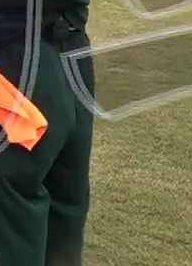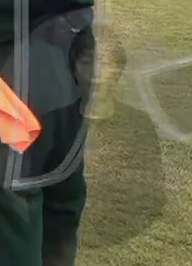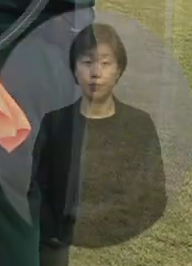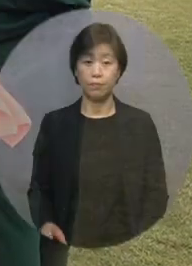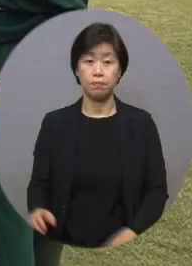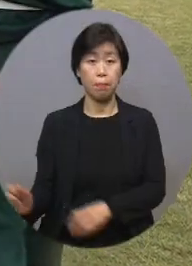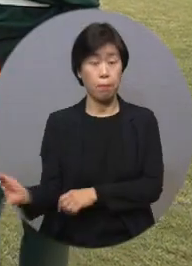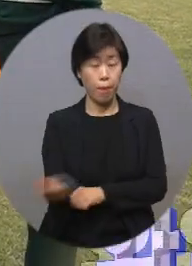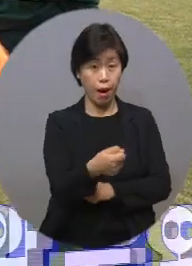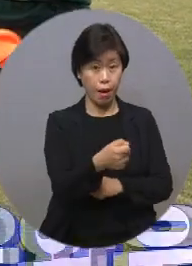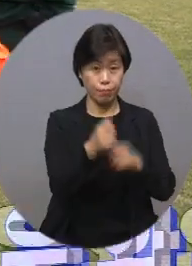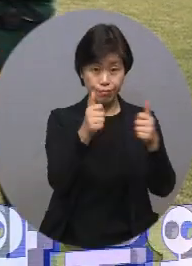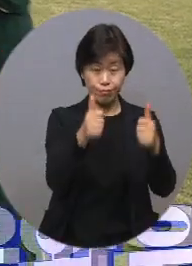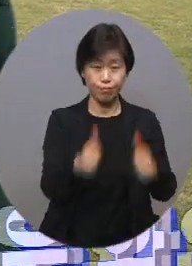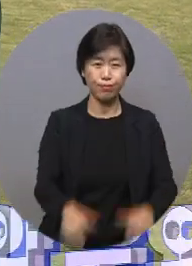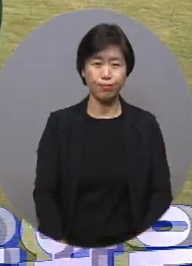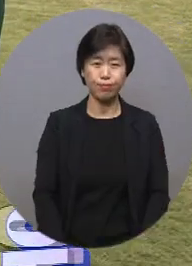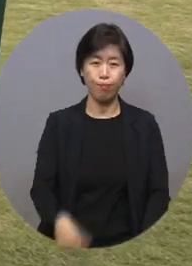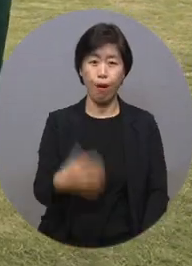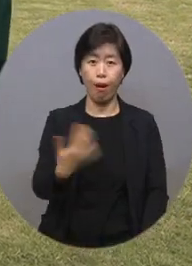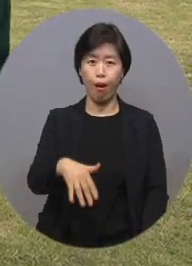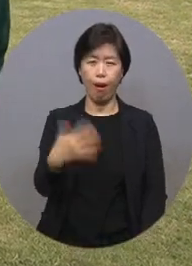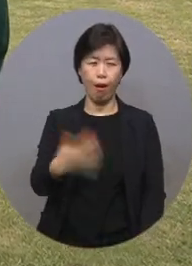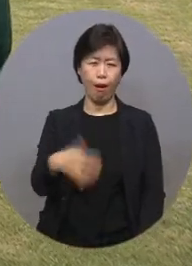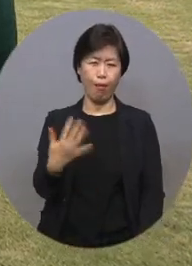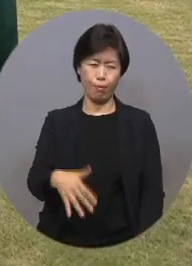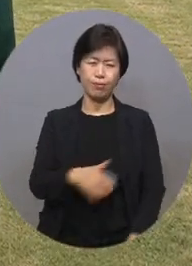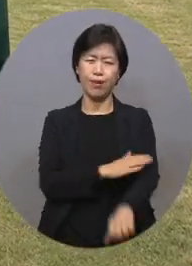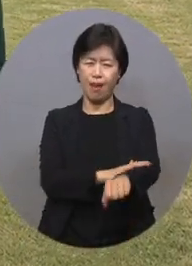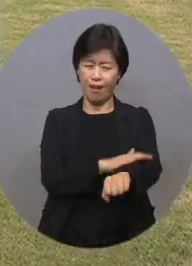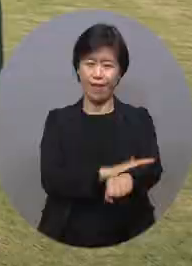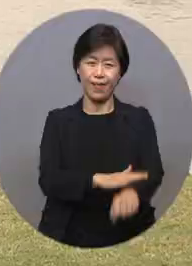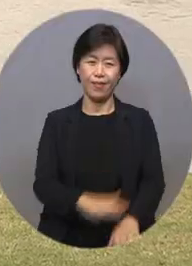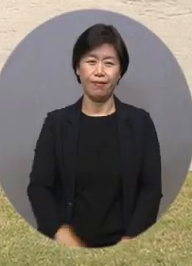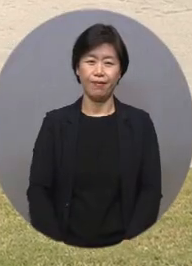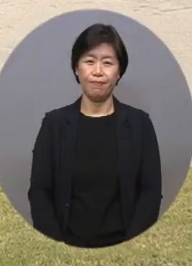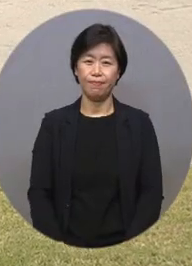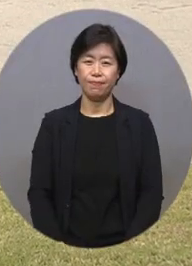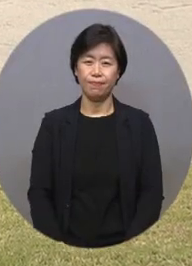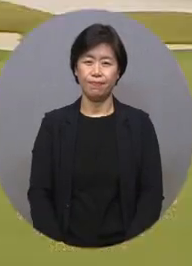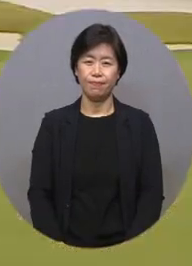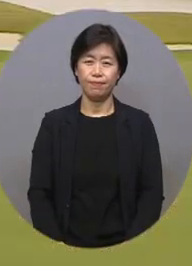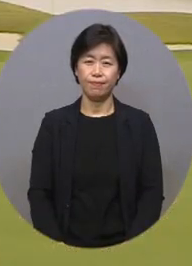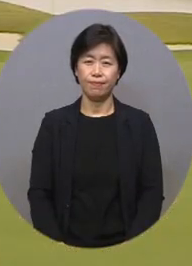나이스! 더 가야. 와우 와우 와우 와우 와우 와우 와우 와우 와우 와우.